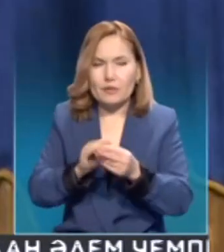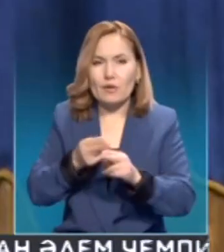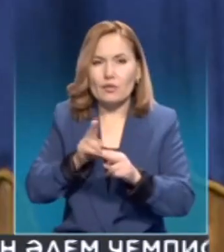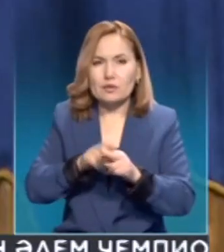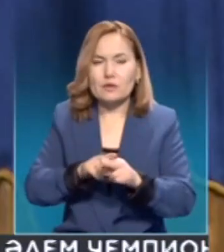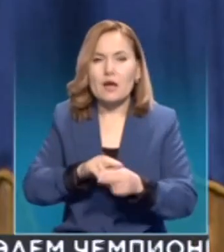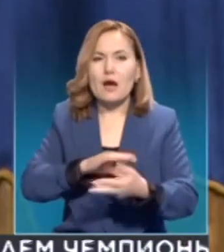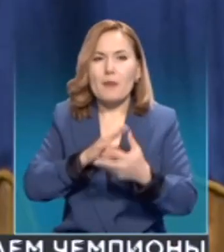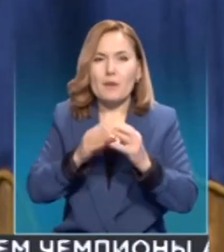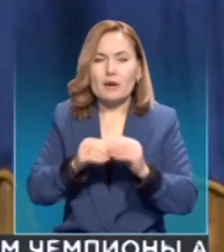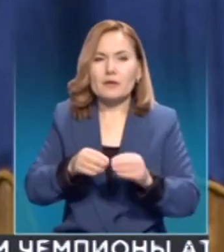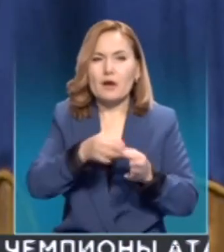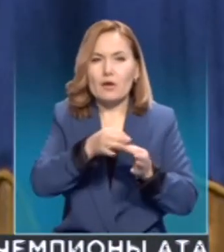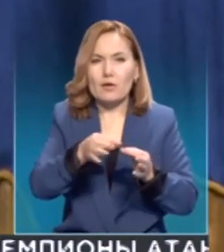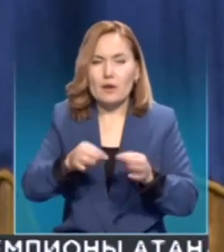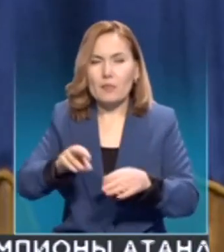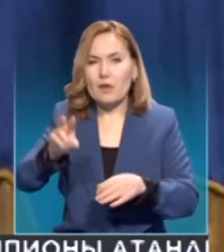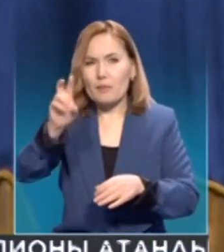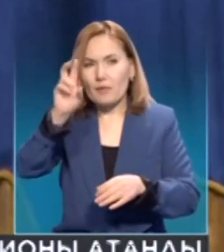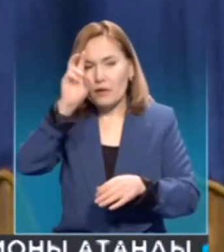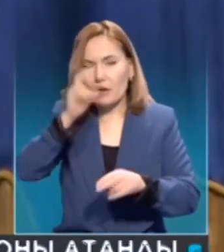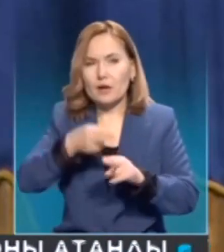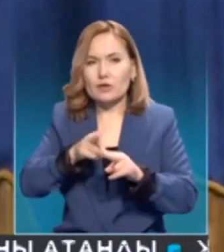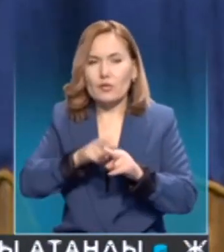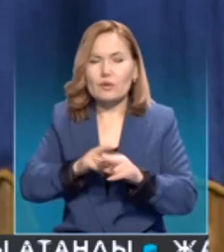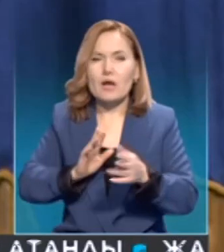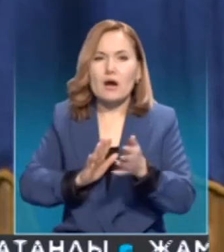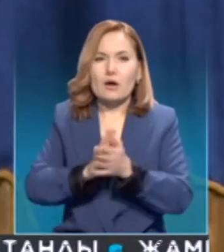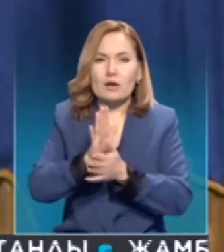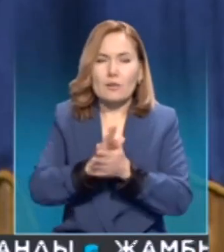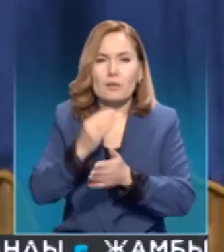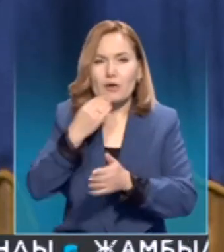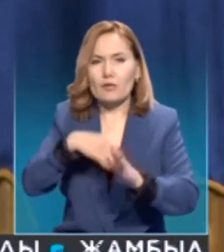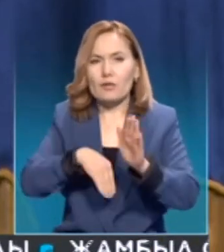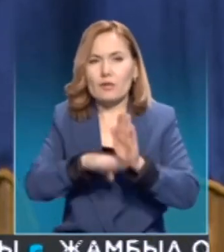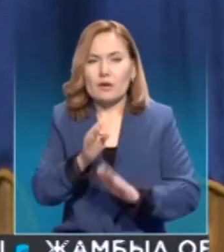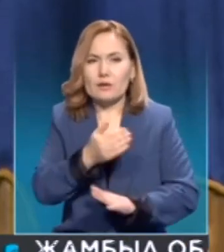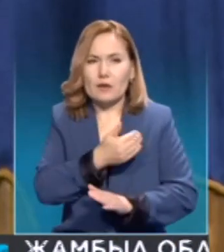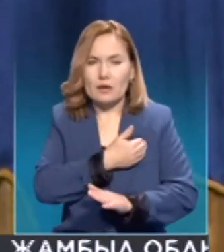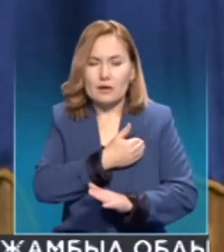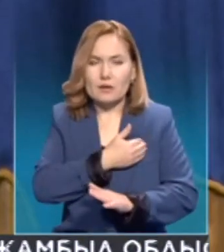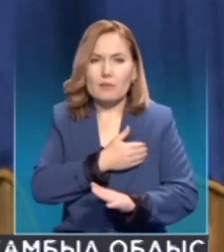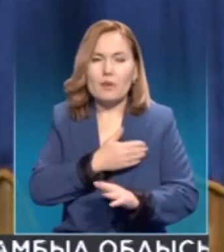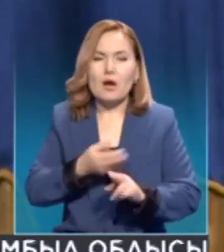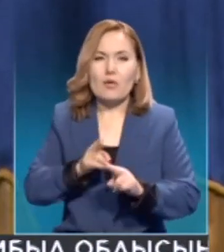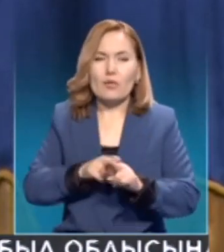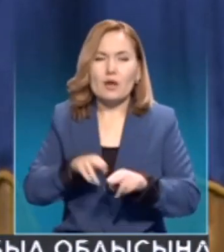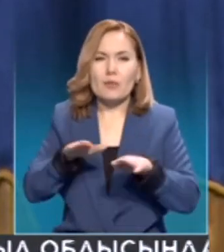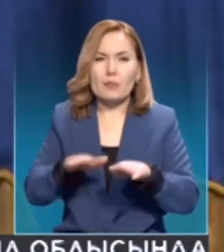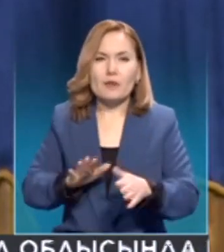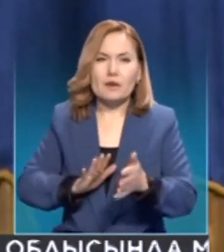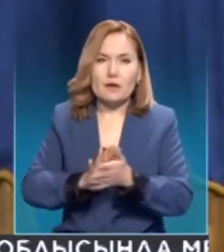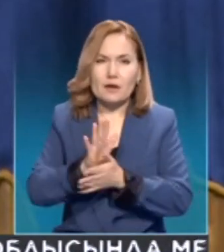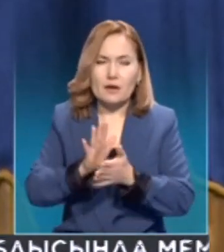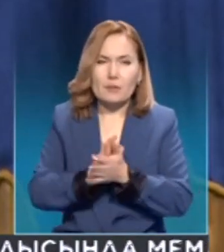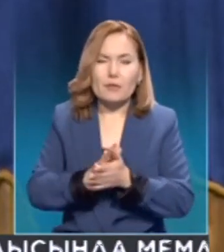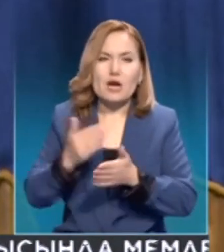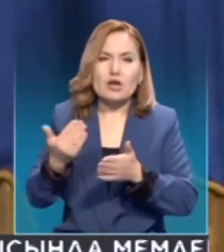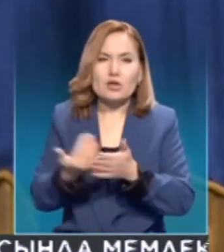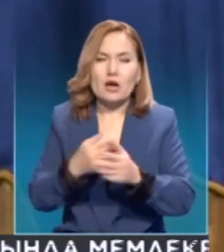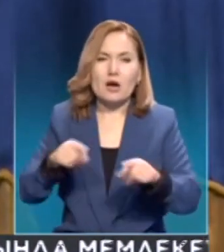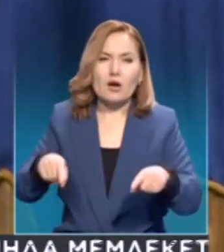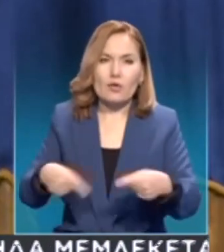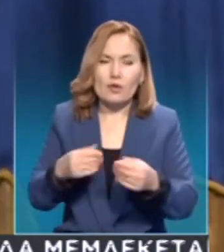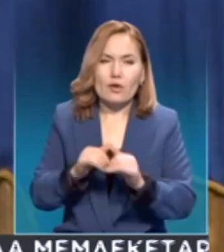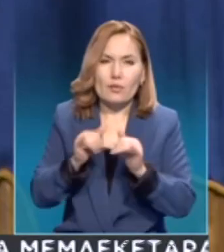жобалық тәсілде өңірлік мемлекеттік ақпараттық тапсырысты қалыптастыруға мүмкіндік береді. Сондай-ақ жергілікті баққа жаңа серпін береді